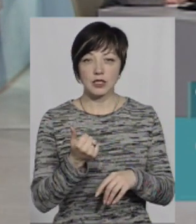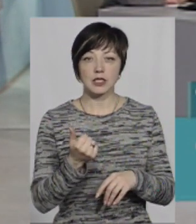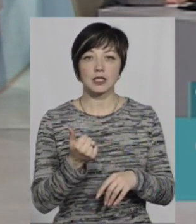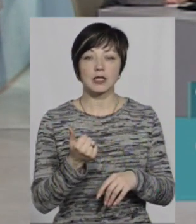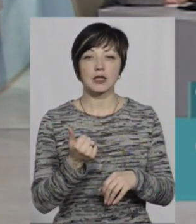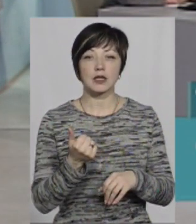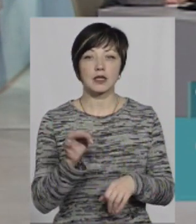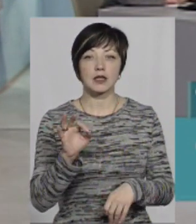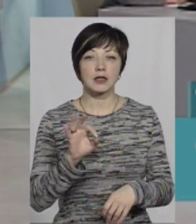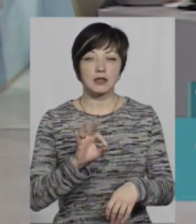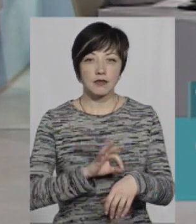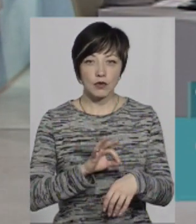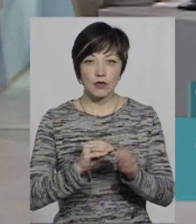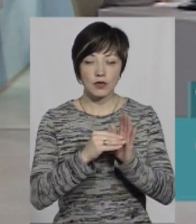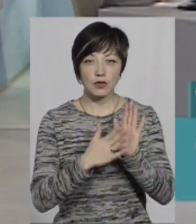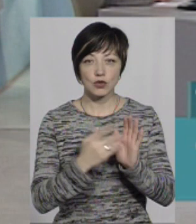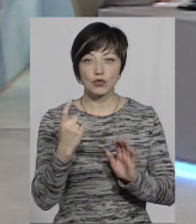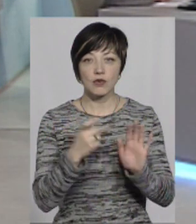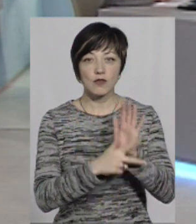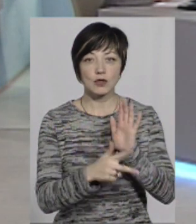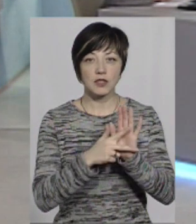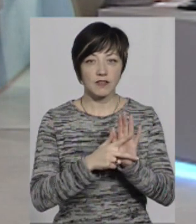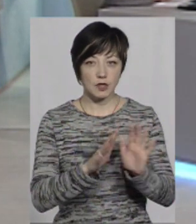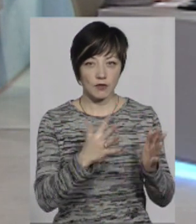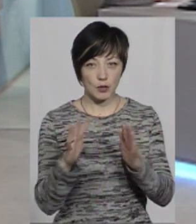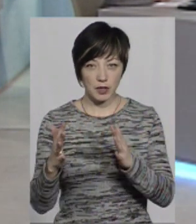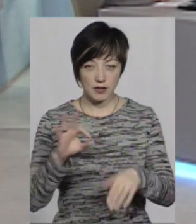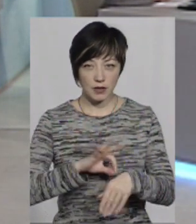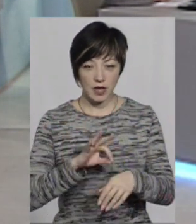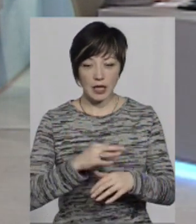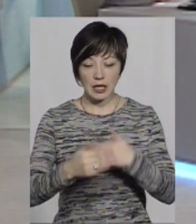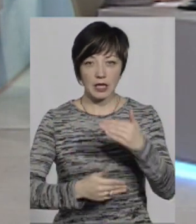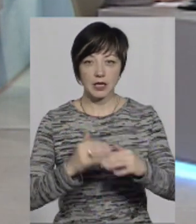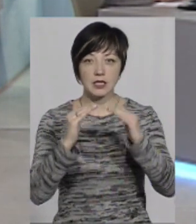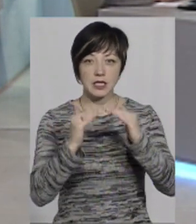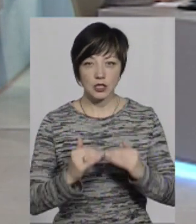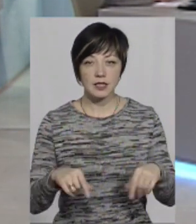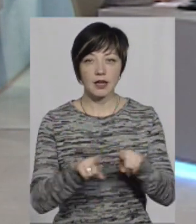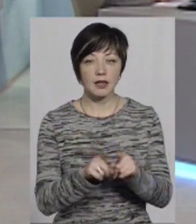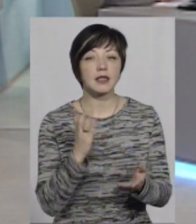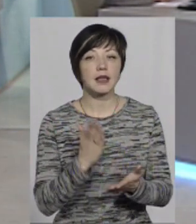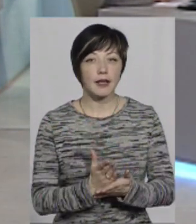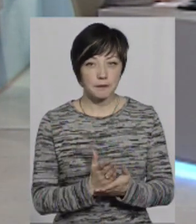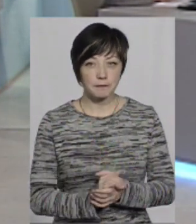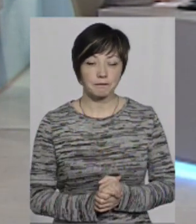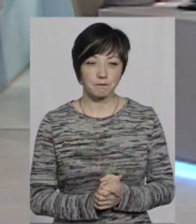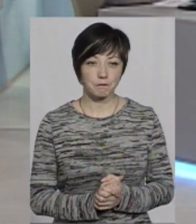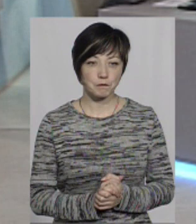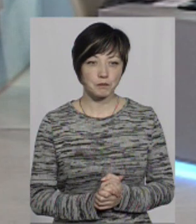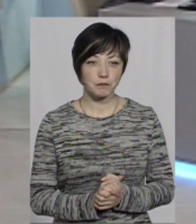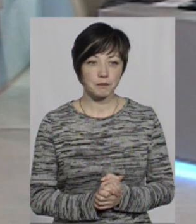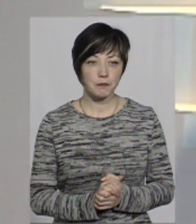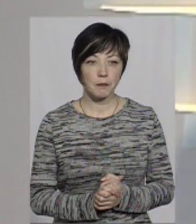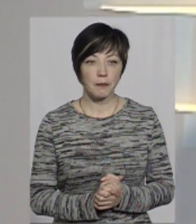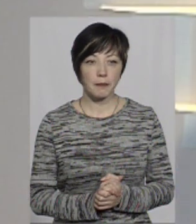значить, за третій тиждень було зареєстровано 188 випадків. Тобто тенденція до зниження все ж таки спостерігається.